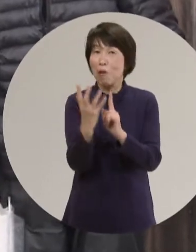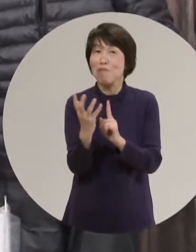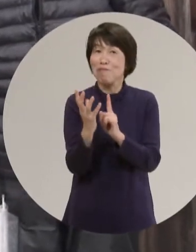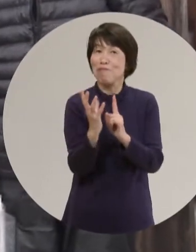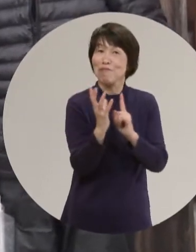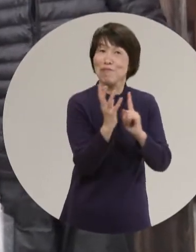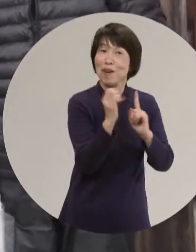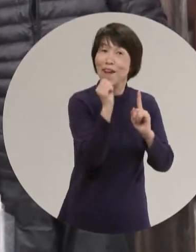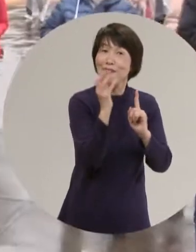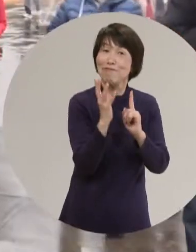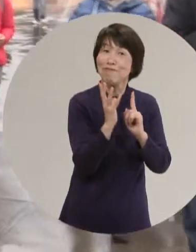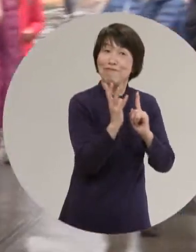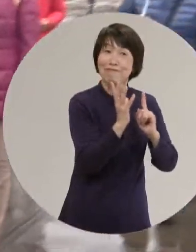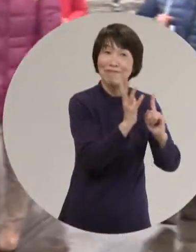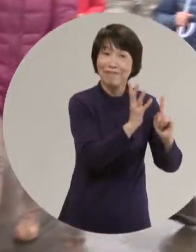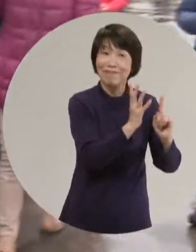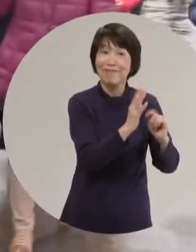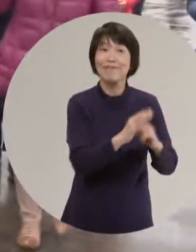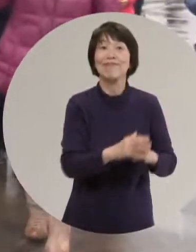内するんです。